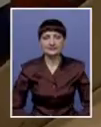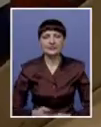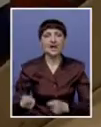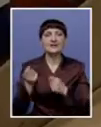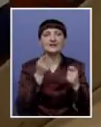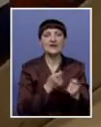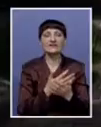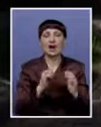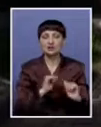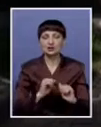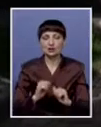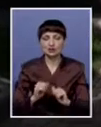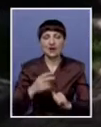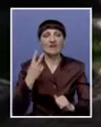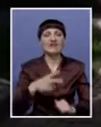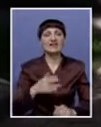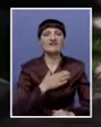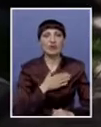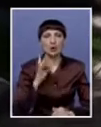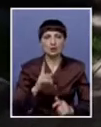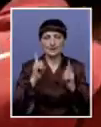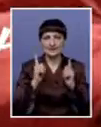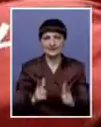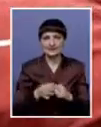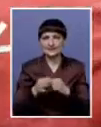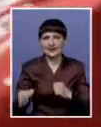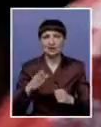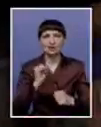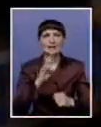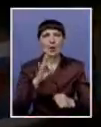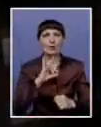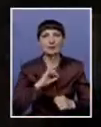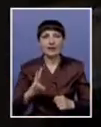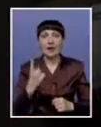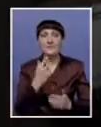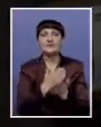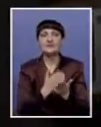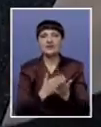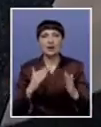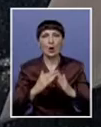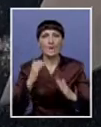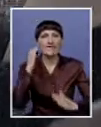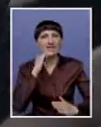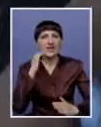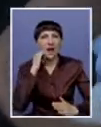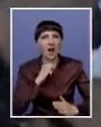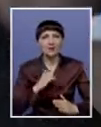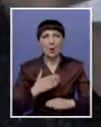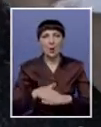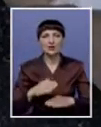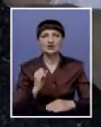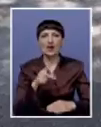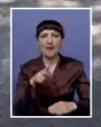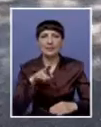Доставить средства защиты отозвались 20 волонтеров молодежного крыла «Жас-Отан». Первым в списке у добровольцев – дом ветеранов, расположенный на Шаляпина